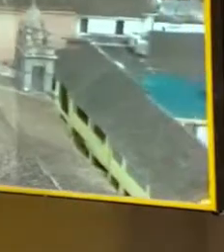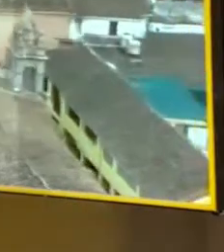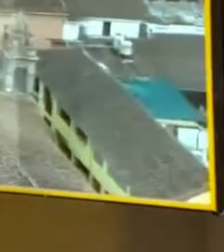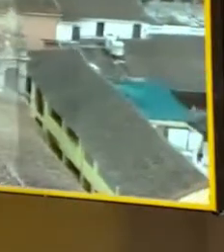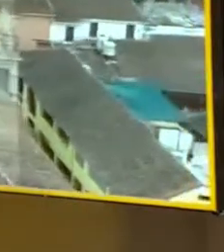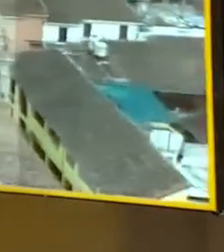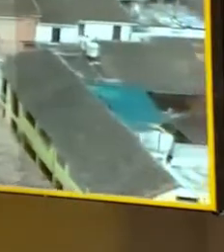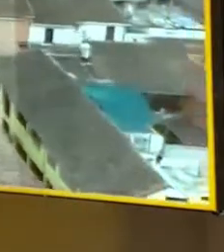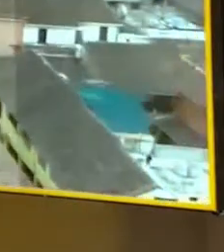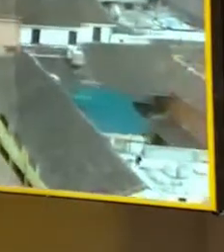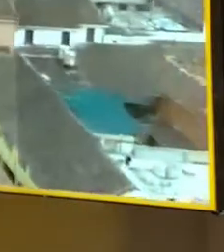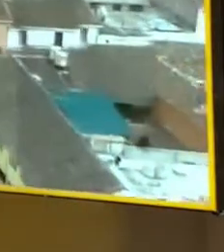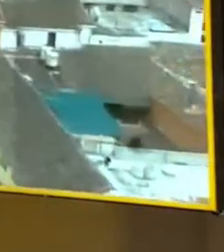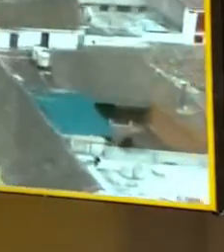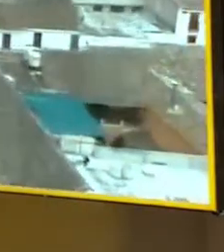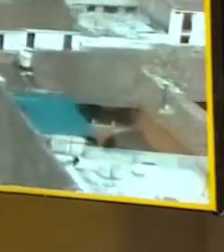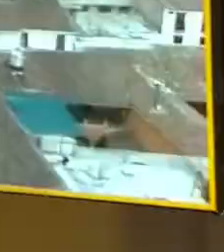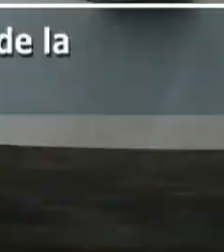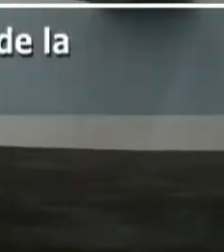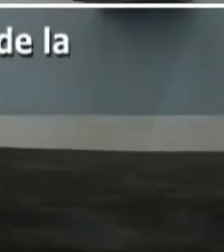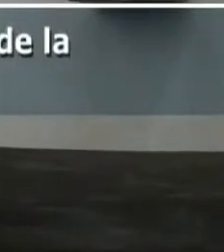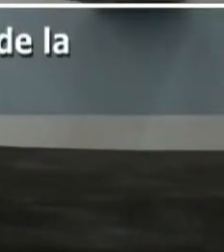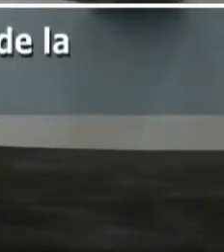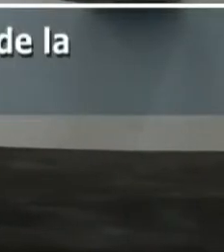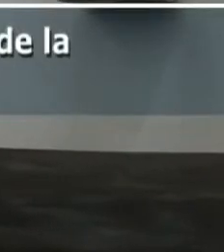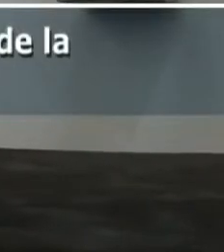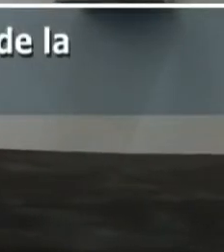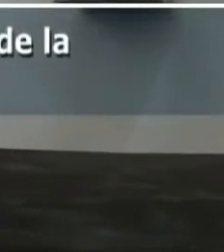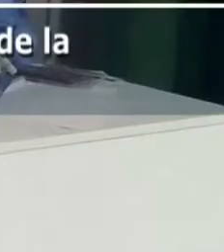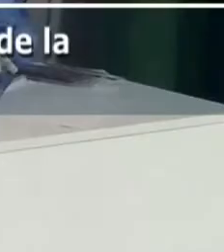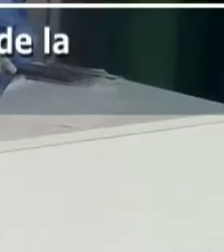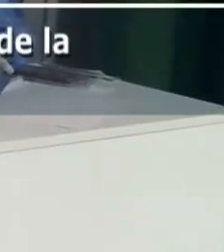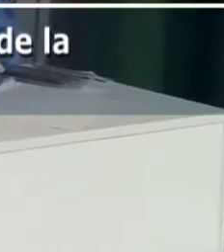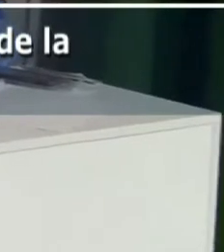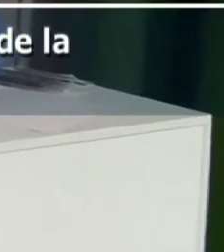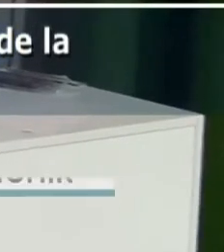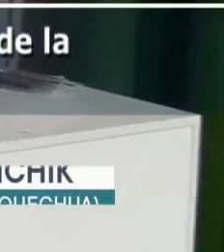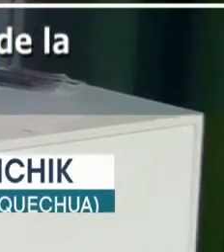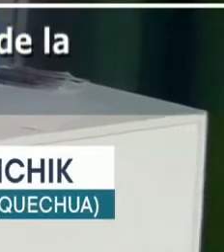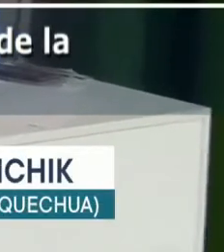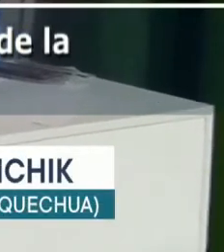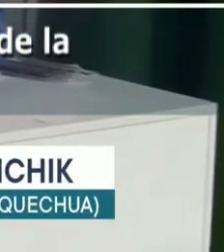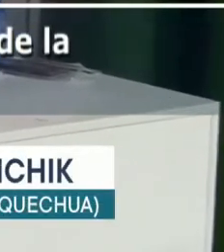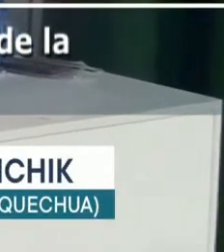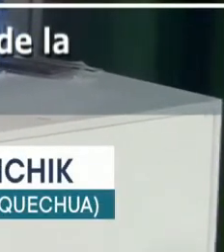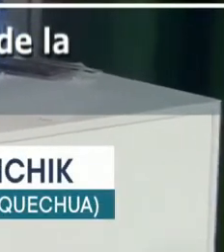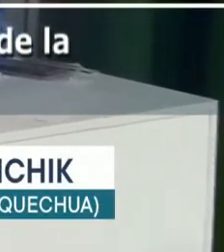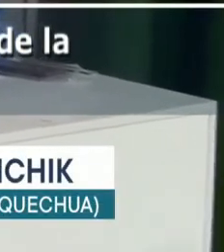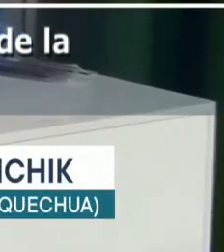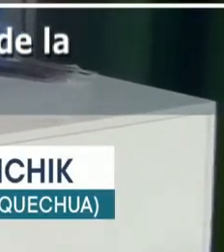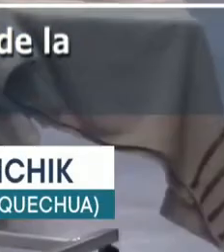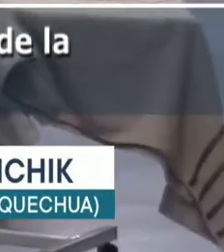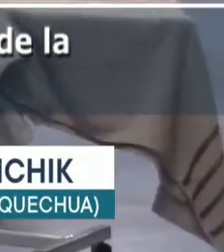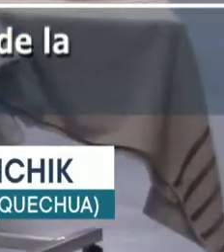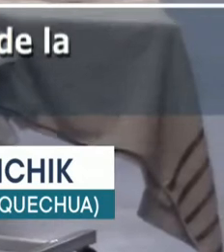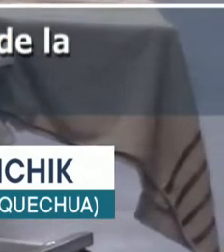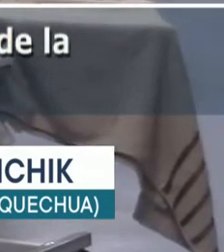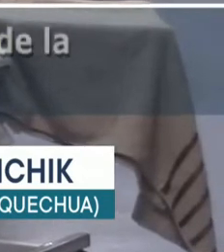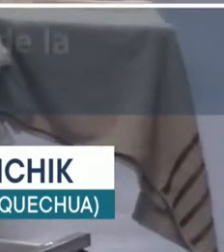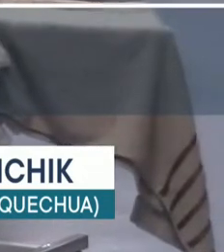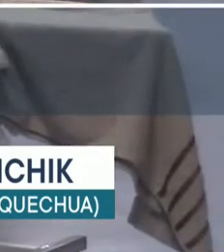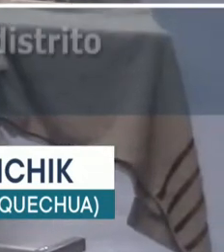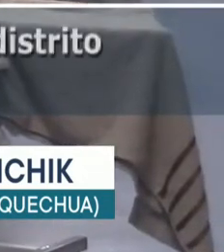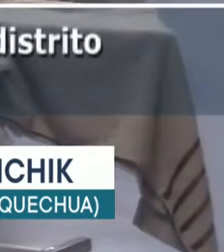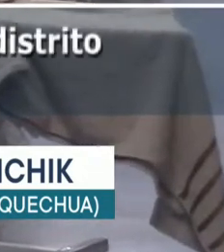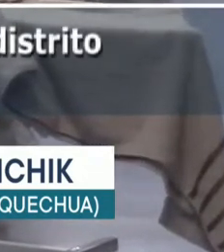Mamaya y mama, ya que cuy parlambay, que ya está peor, pero con una variante delta unhoy, kimsachunka watayo, warmis kay